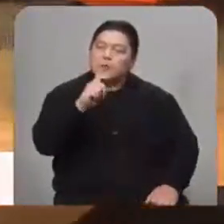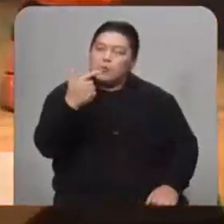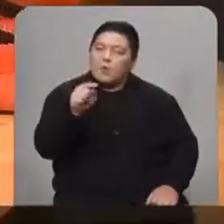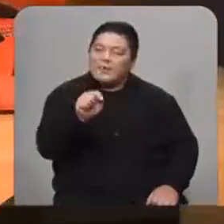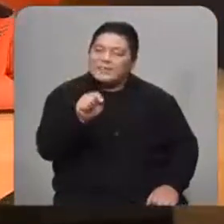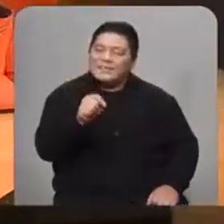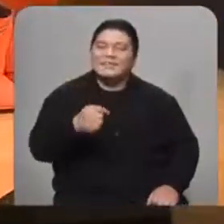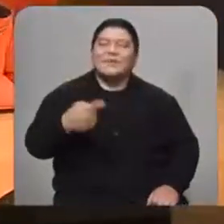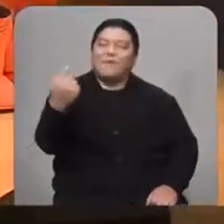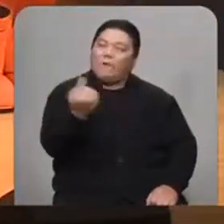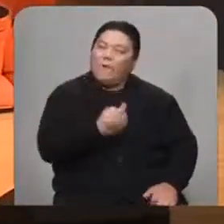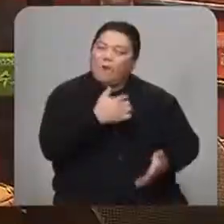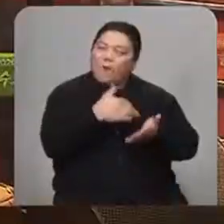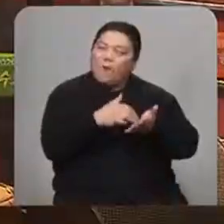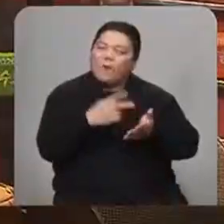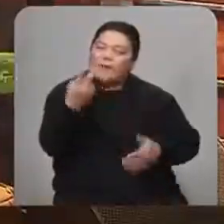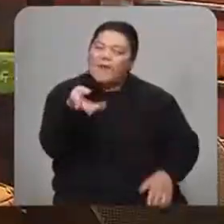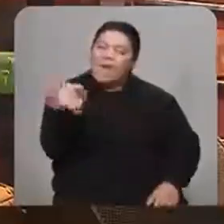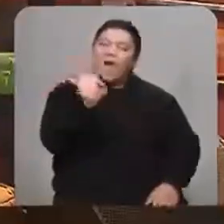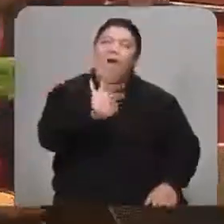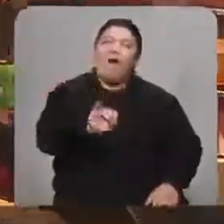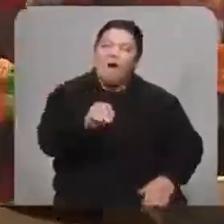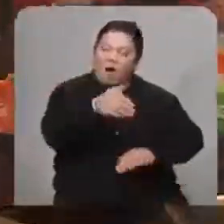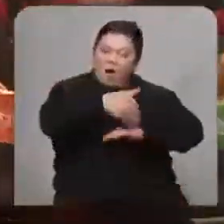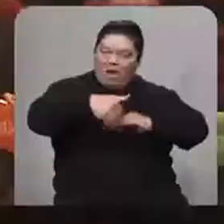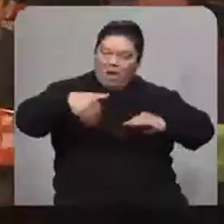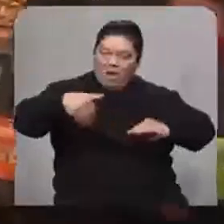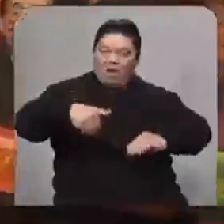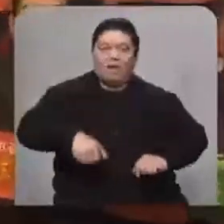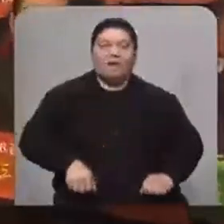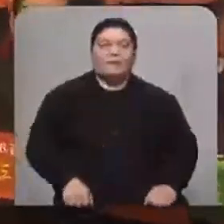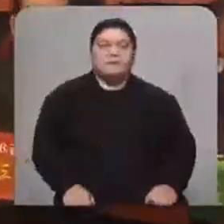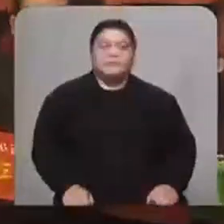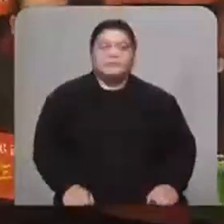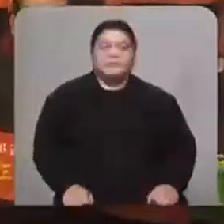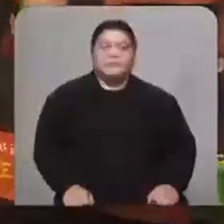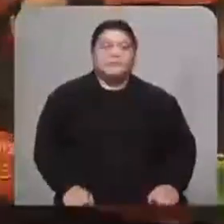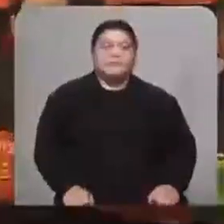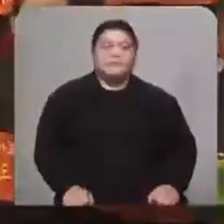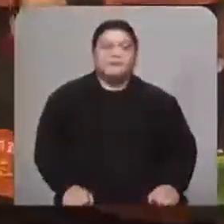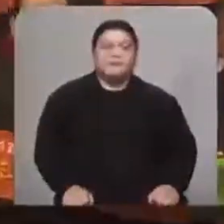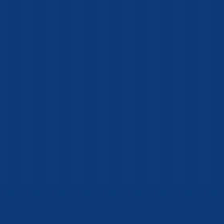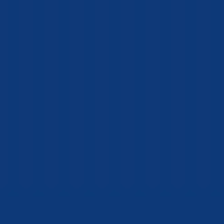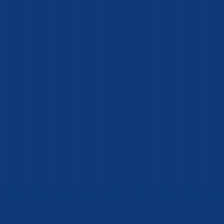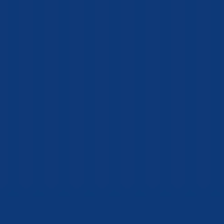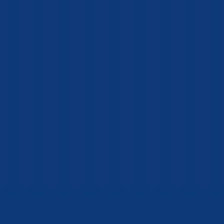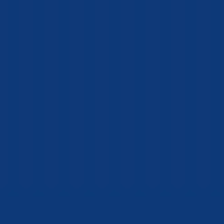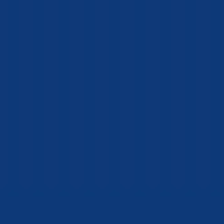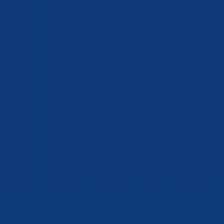누적 관광객 2억 명 돌파를 목표로 하고 있습니다. KBS 뉴스 이청초입니다.